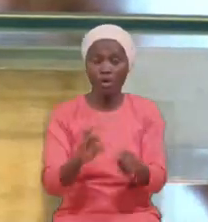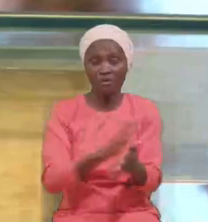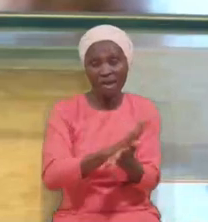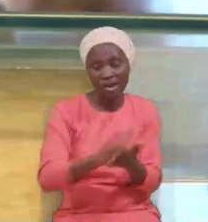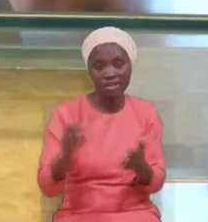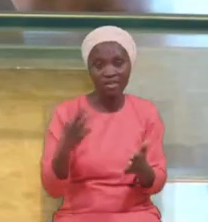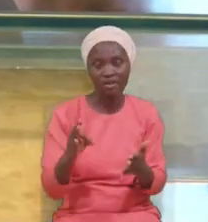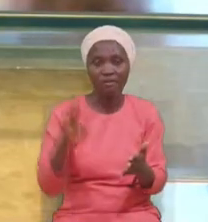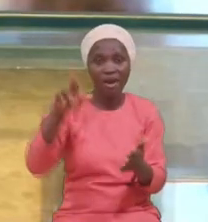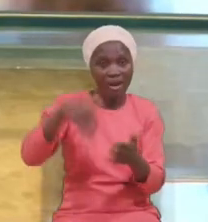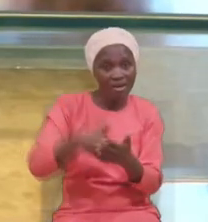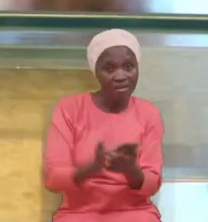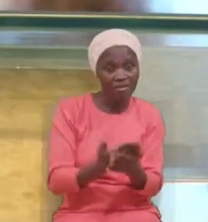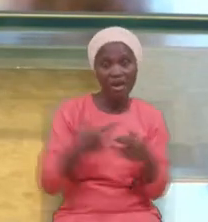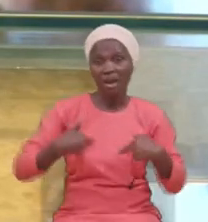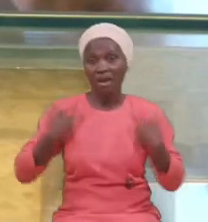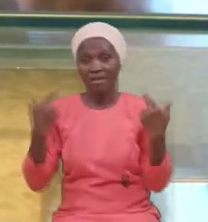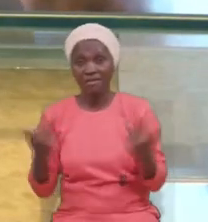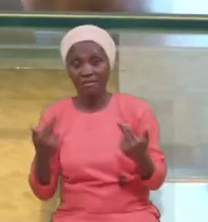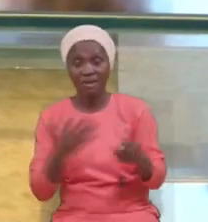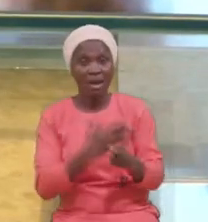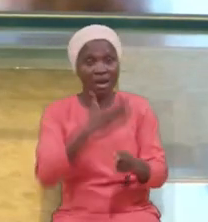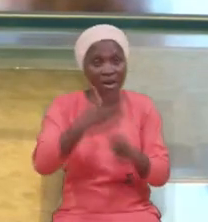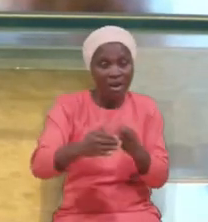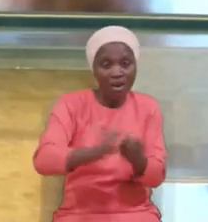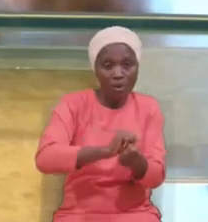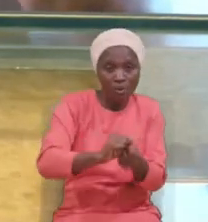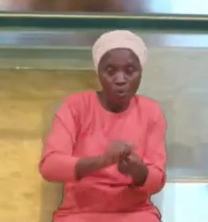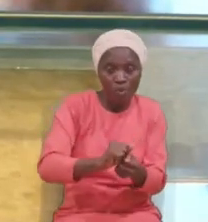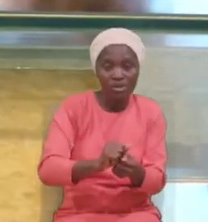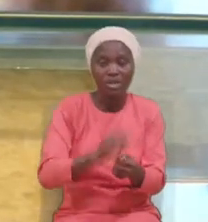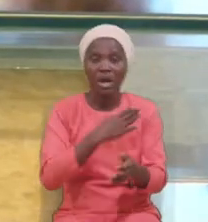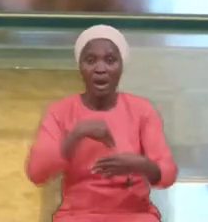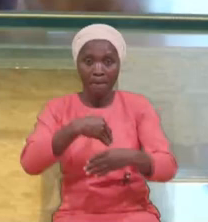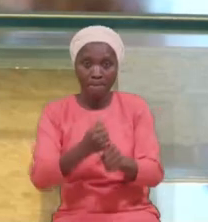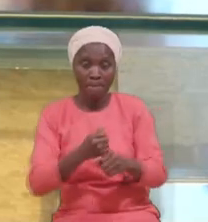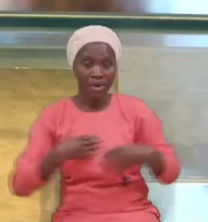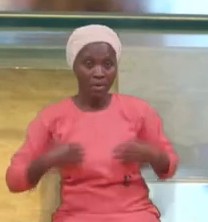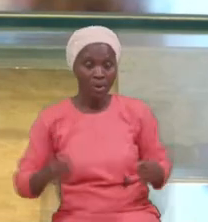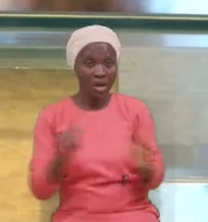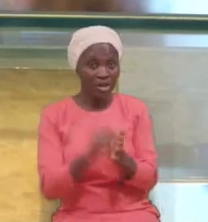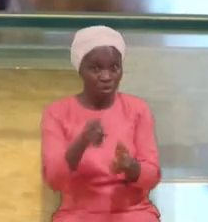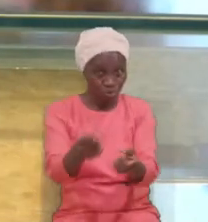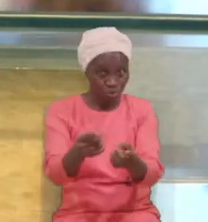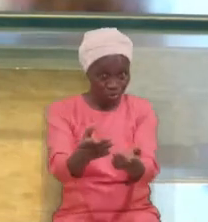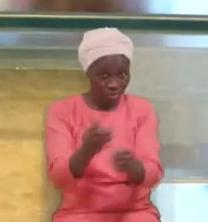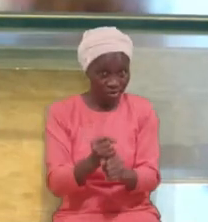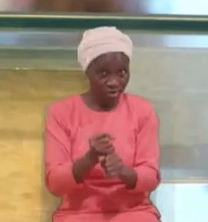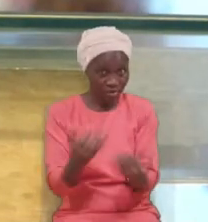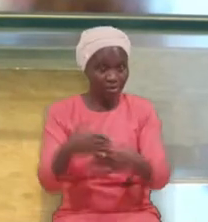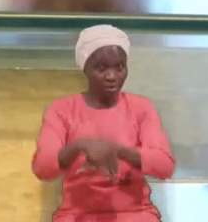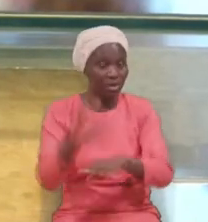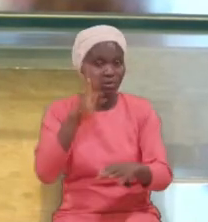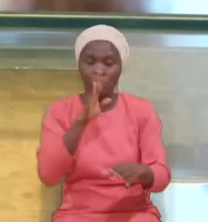purification, de renouvellement, de réveil, de d'épuration totale que vous allez recevoir ce